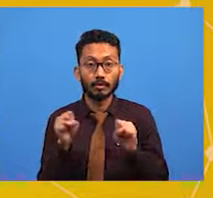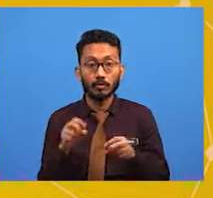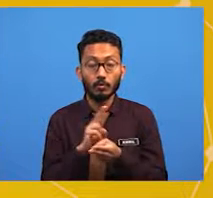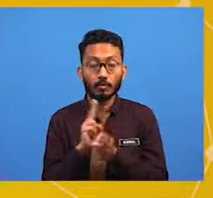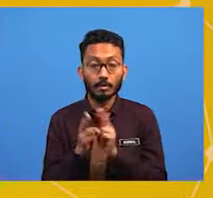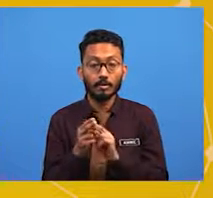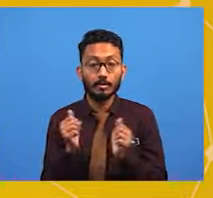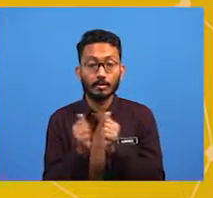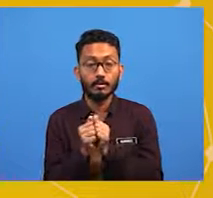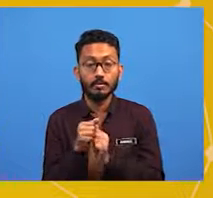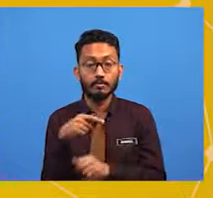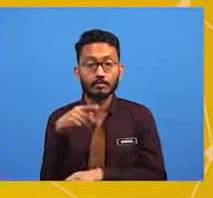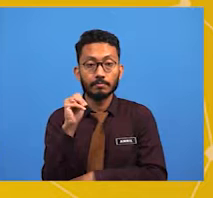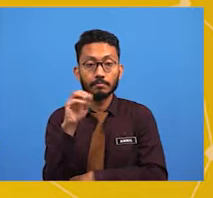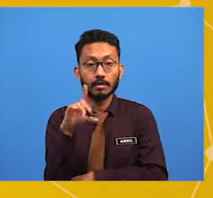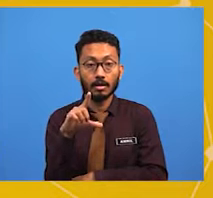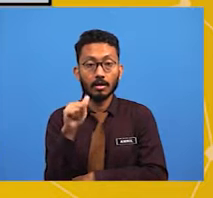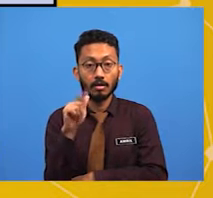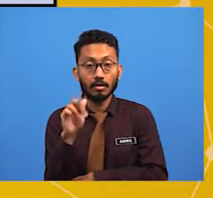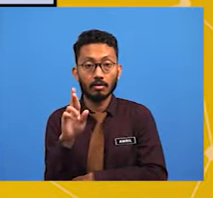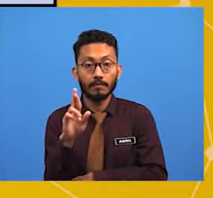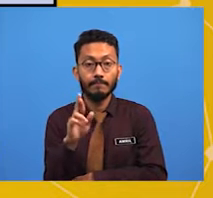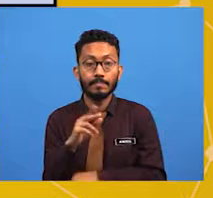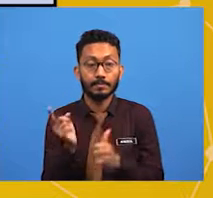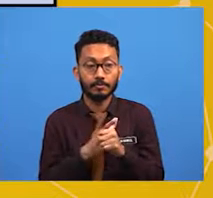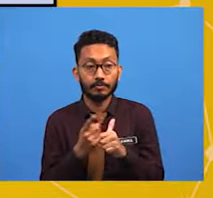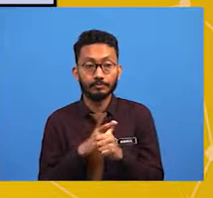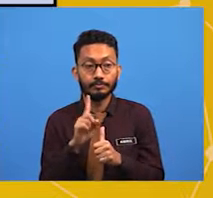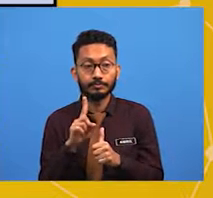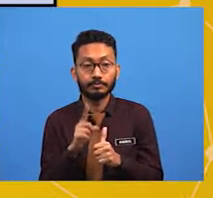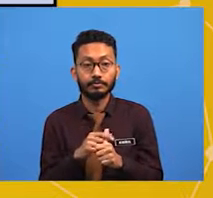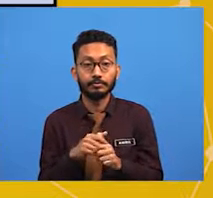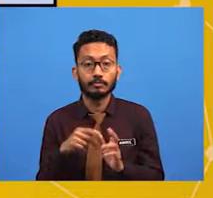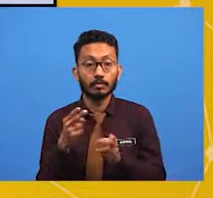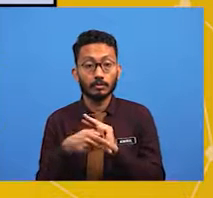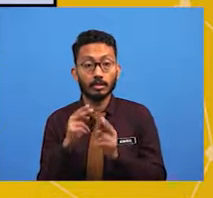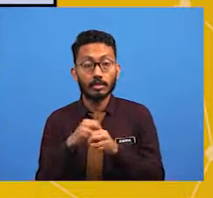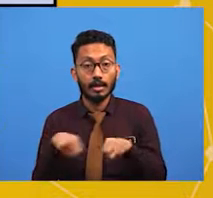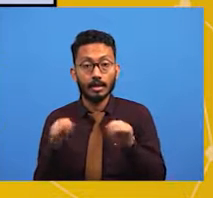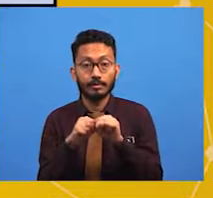pemalar. Ciri yang pertama ialah perubahan nilai.